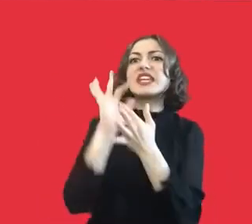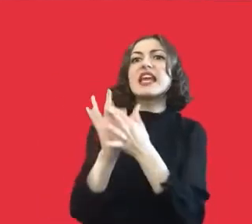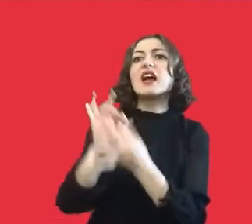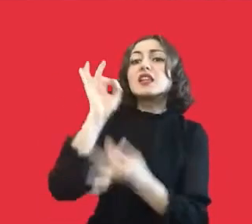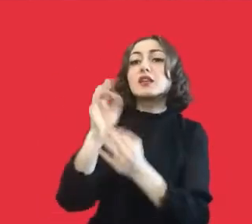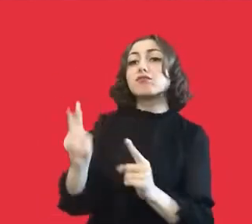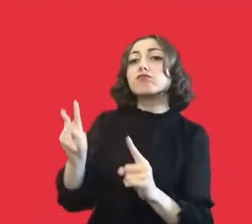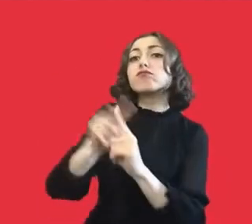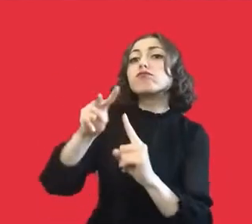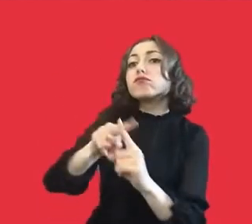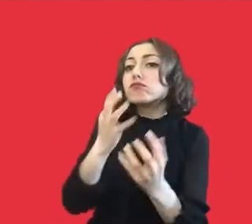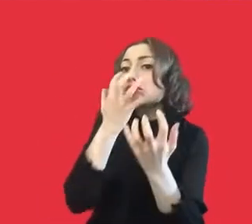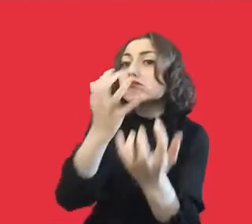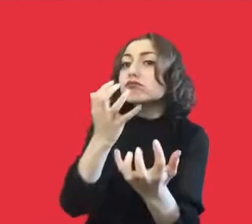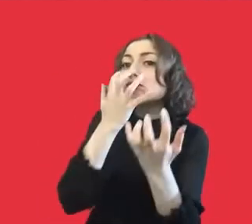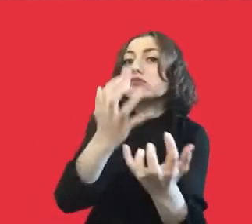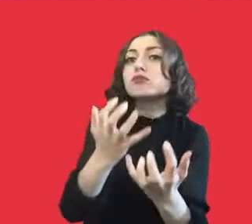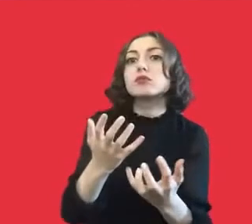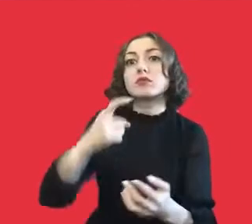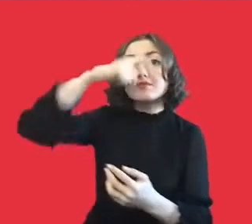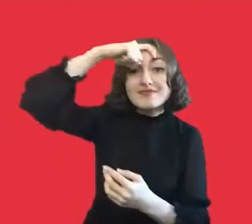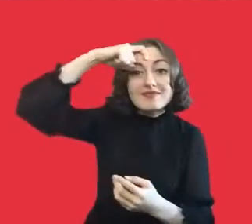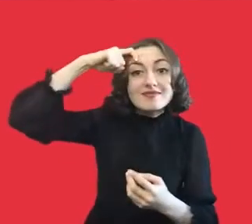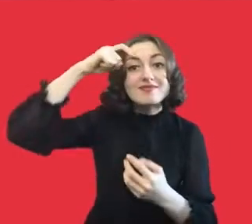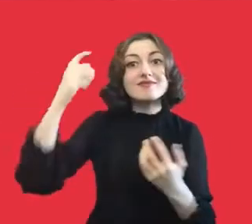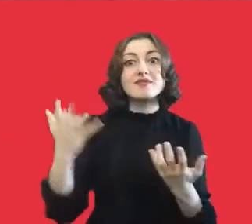katkılarını azami bir verimlilikle